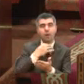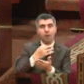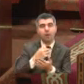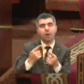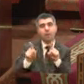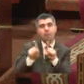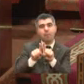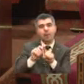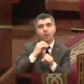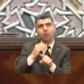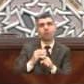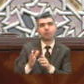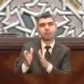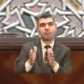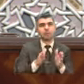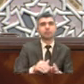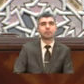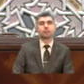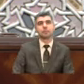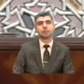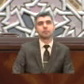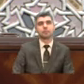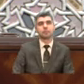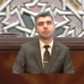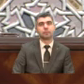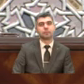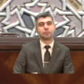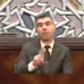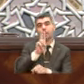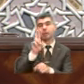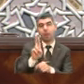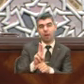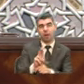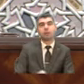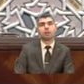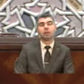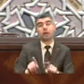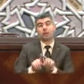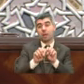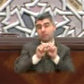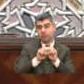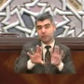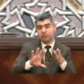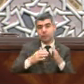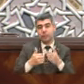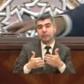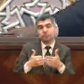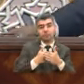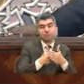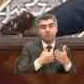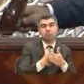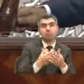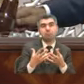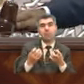تيعاود يقولوا. شكرا سيد الرئيس. شكرا. سؤال موالي عن تنامي حوادث السير للسيدات والساده